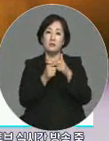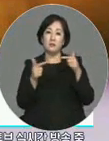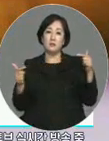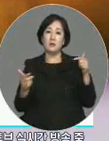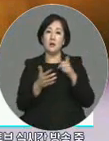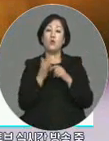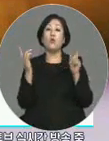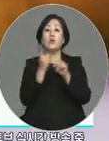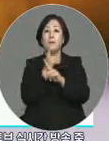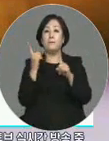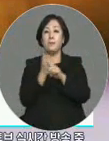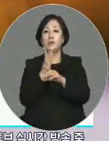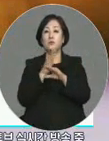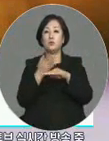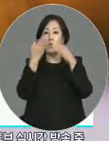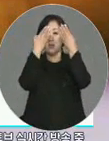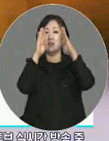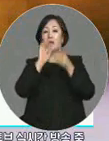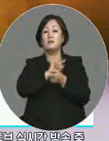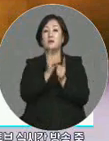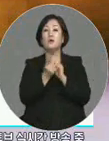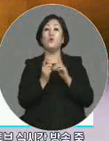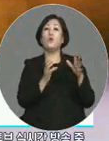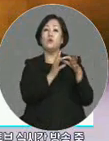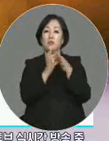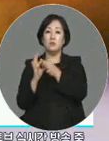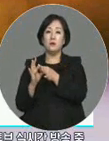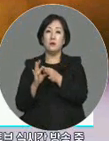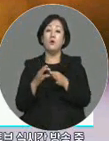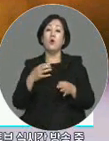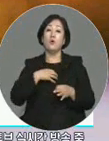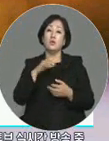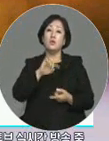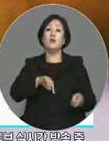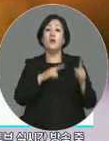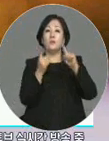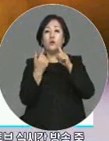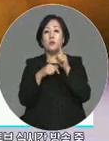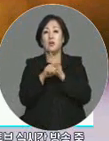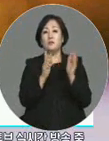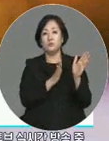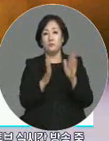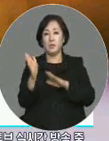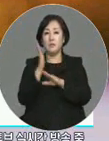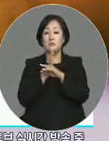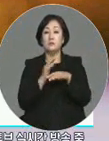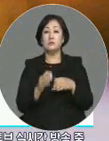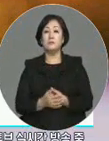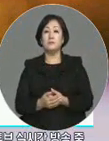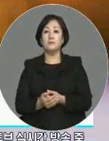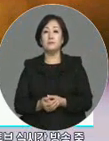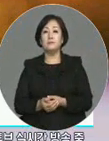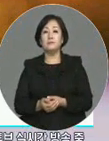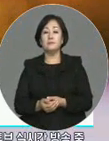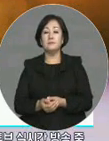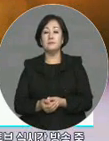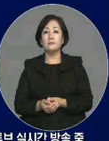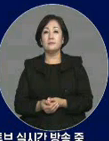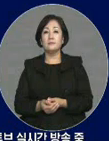학과 개편, 대학 간 네트워크 추진 등으로 위기 국면 돌파에 나서고 있습니다. 김익현 기자입니다.